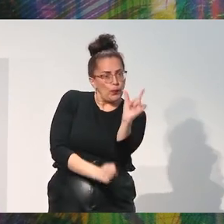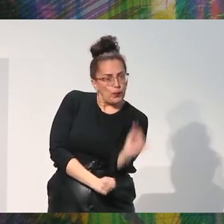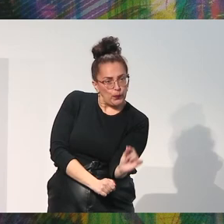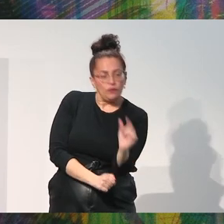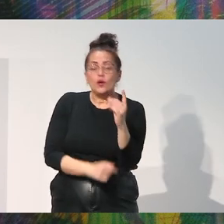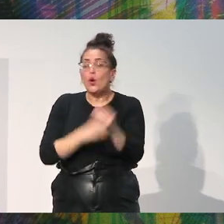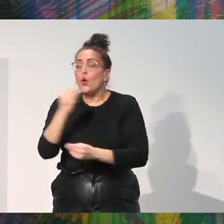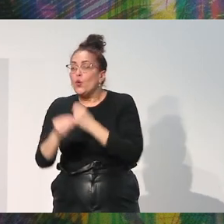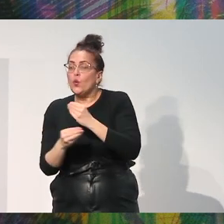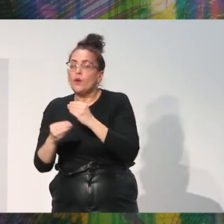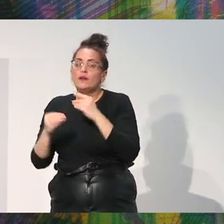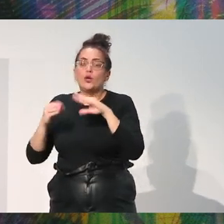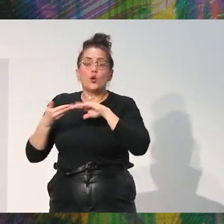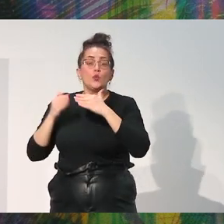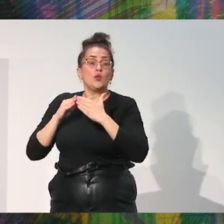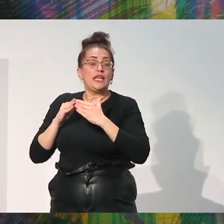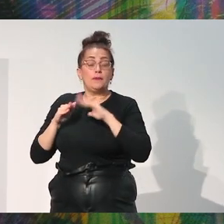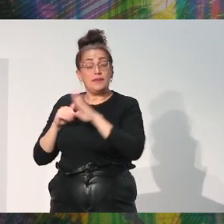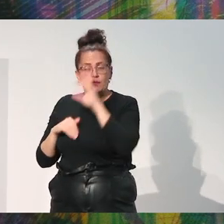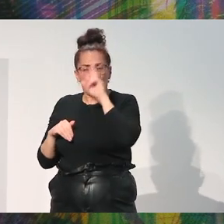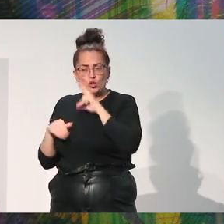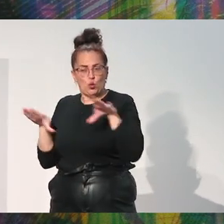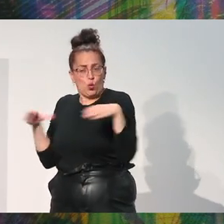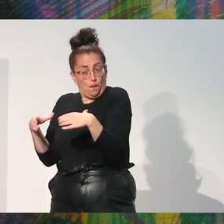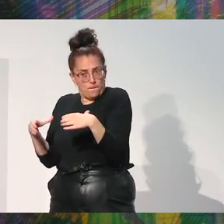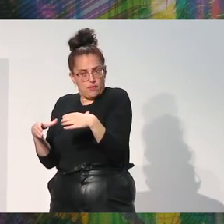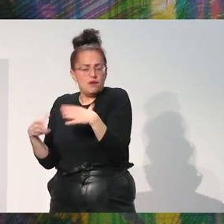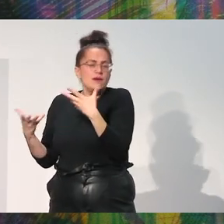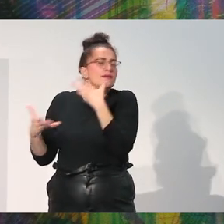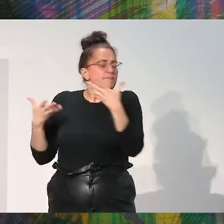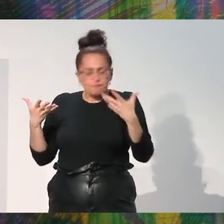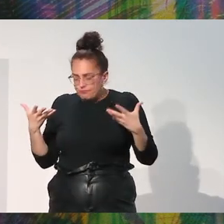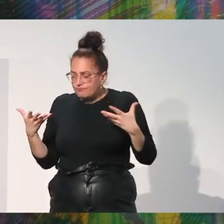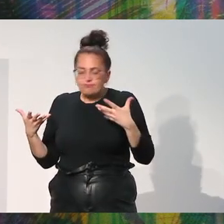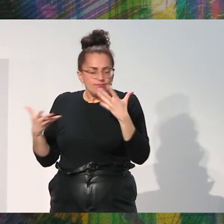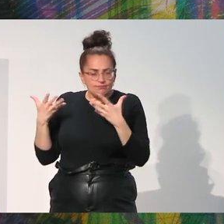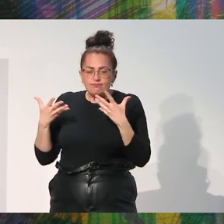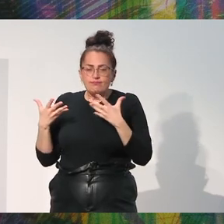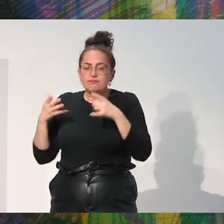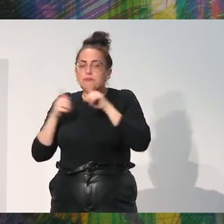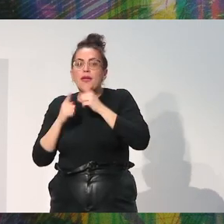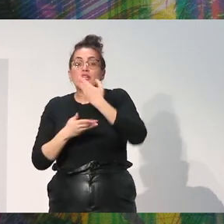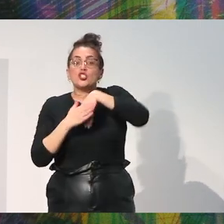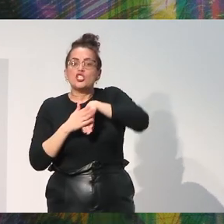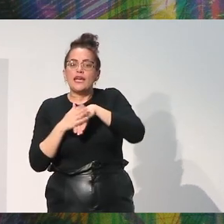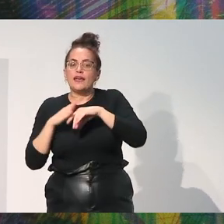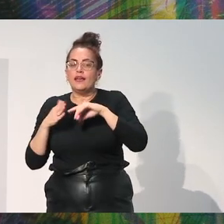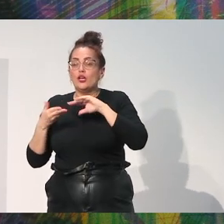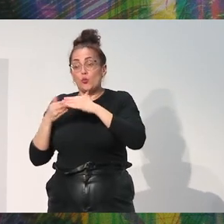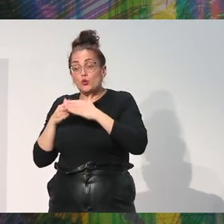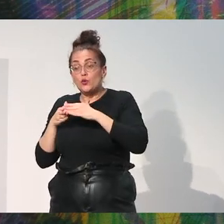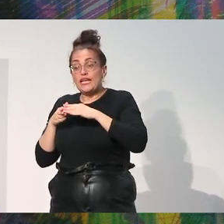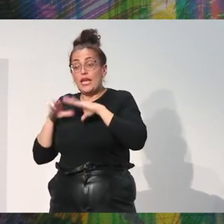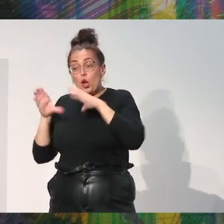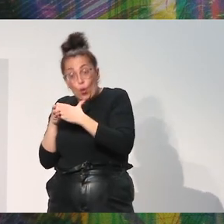un peu ces questions-là que je raconte sur le Liban un peu ailleurs, parce que j'ai une envie aussi. Après, j'ai envie de raconter l'histoire d'un chef